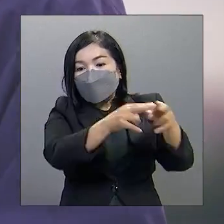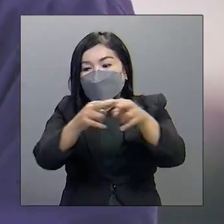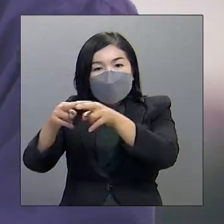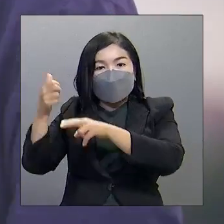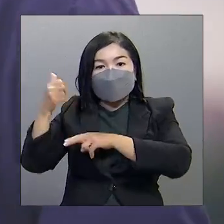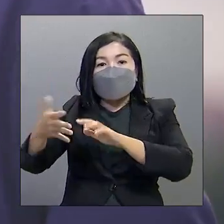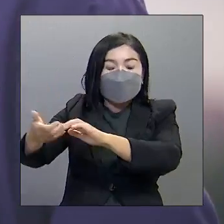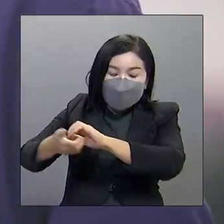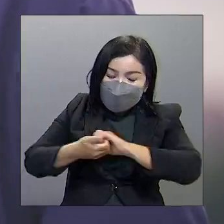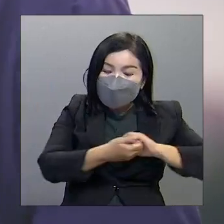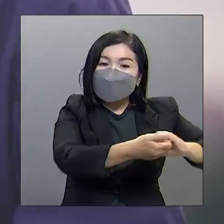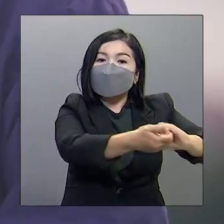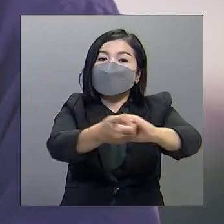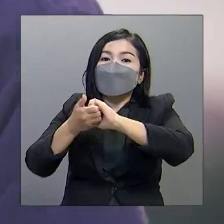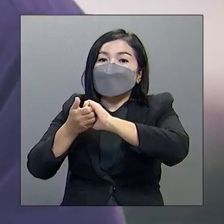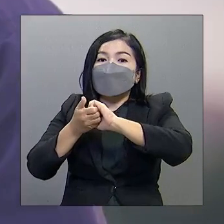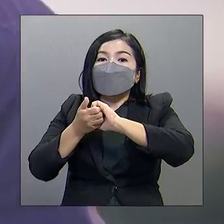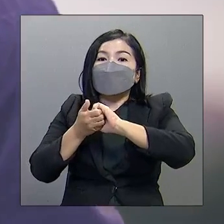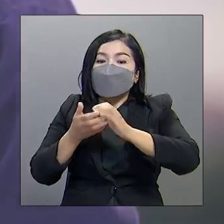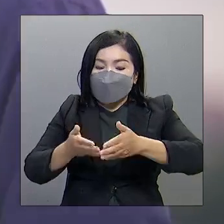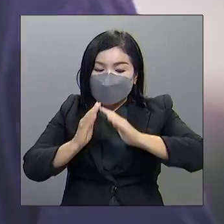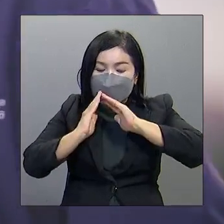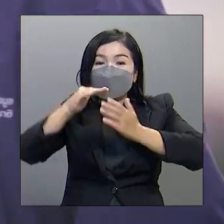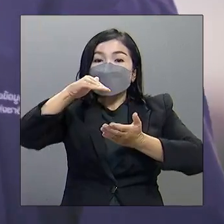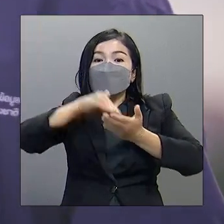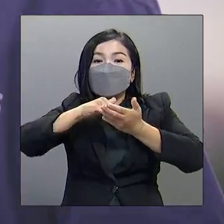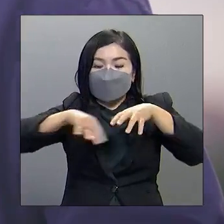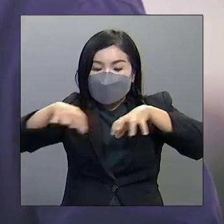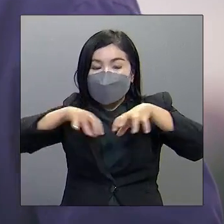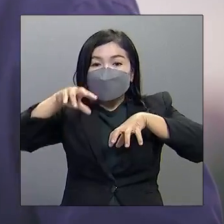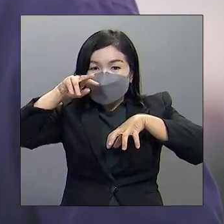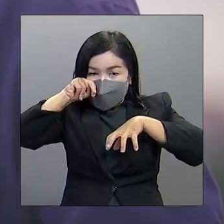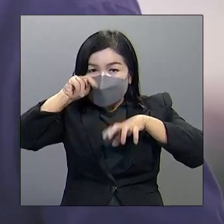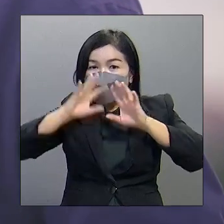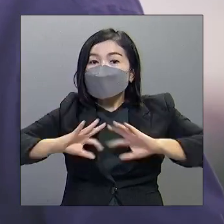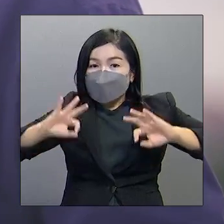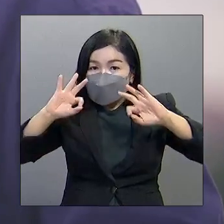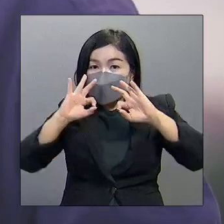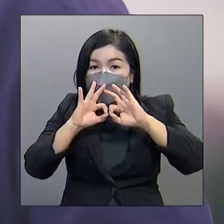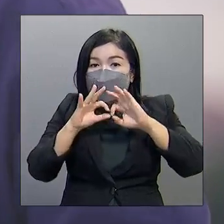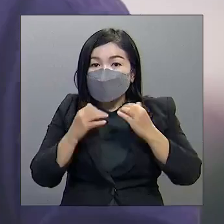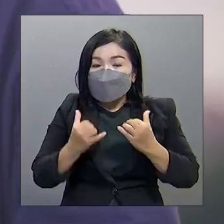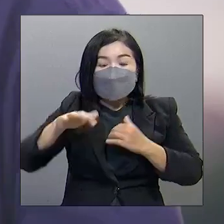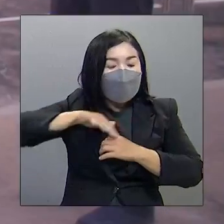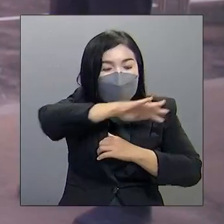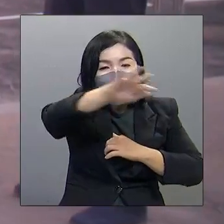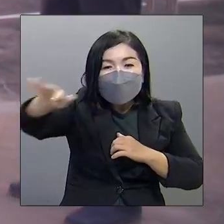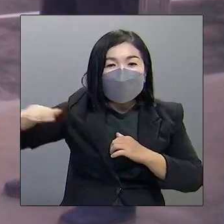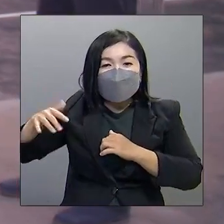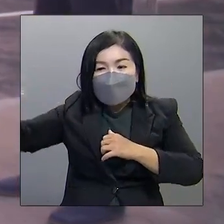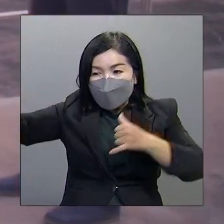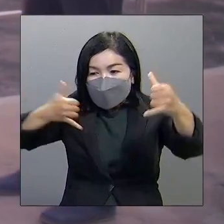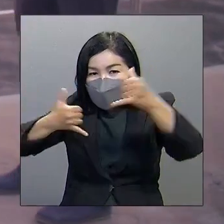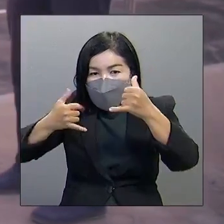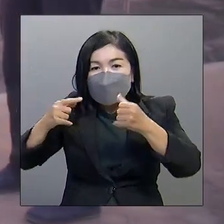ที่มีกองอำนวยการน้ำแห่งชาติขึ้นมากับศูนย์บริหารจัดการน้ำส่วนหน้าเนี่ยจริงๆแล้วเป็นพื้นที่ที่ทำให้ทุกหน่วยงานเนี่ยมาคิดร่วม